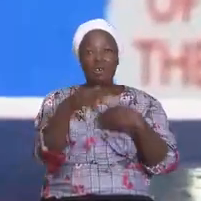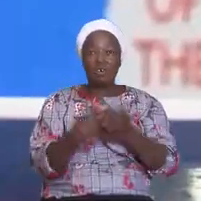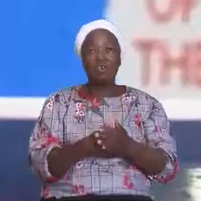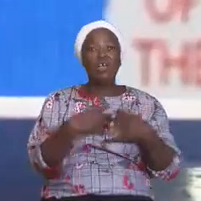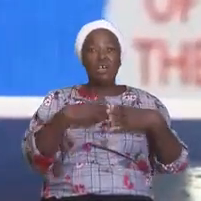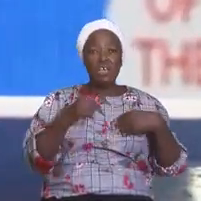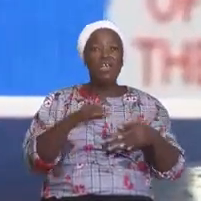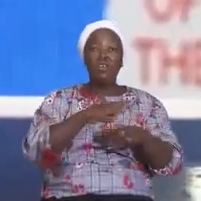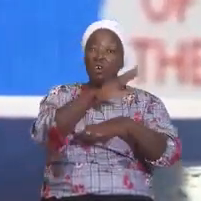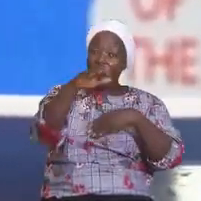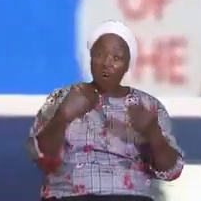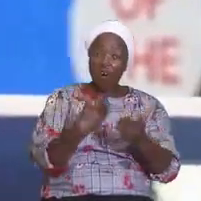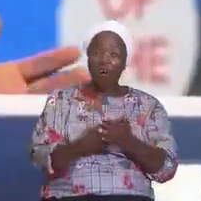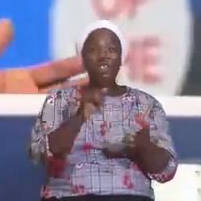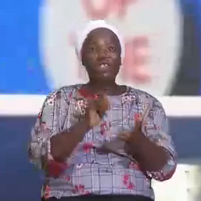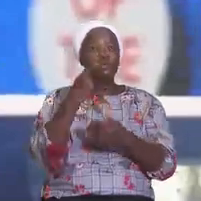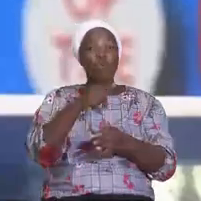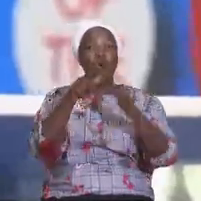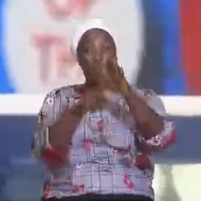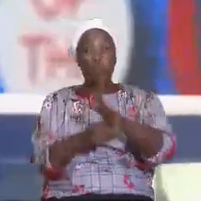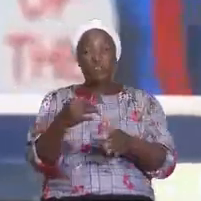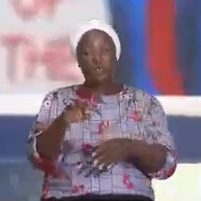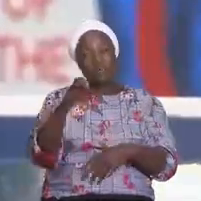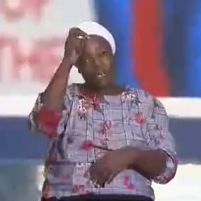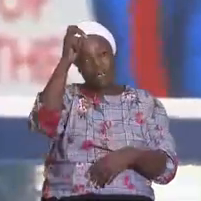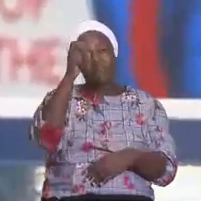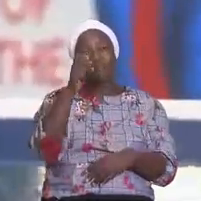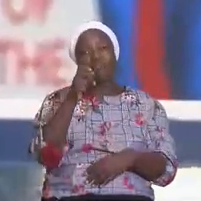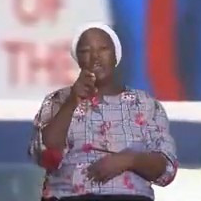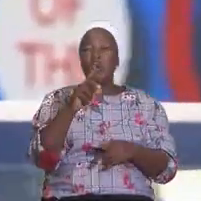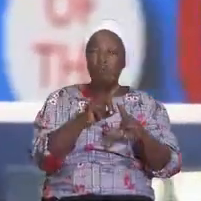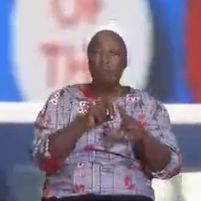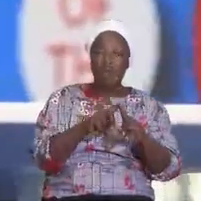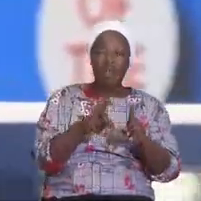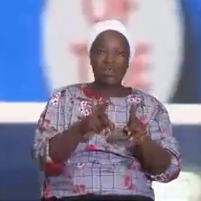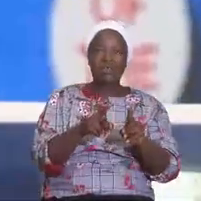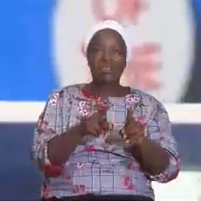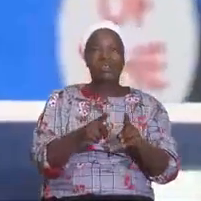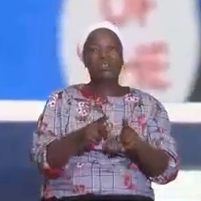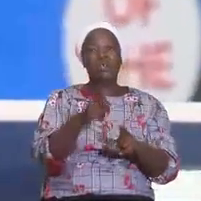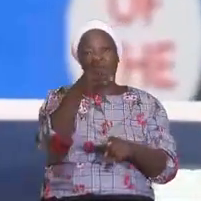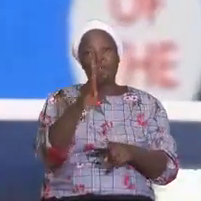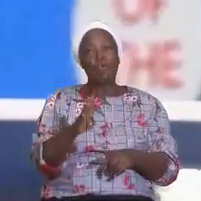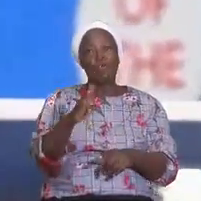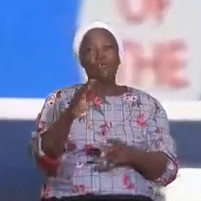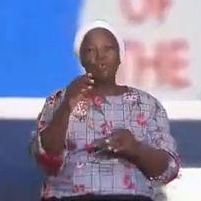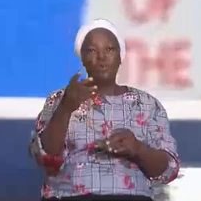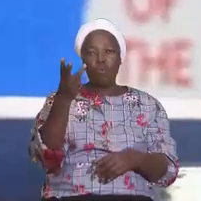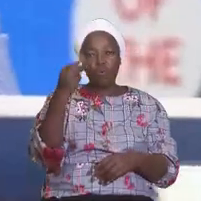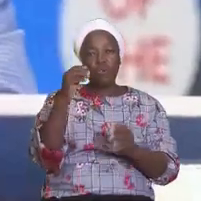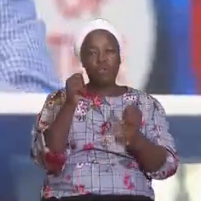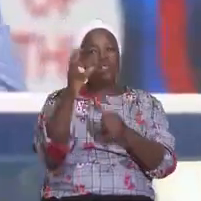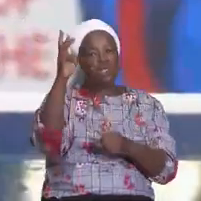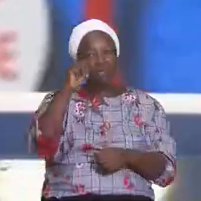Peu importe la durée de l'infimité, il guérit tous ceux qui sont sous l'empire du diable,